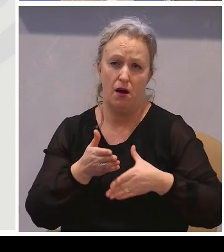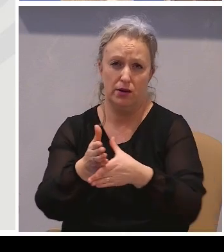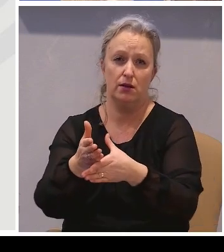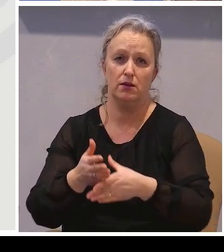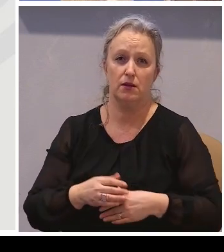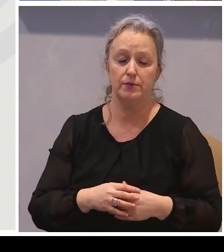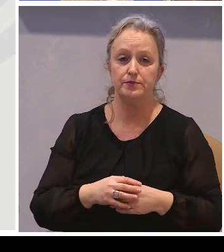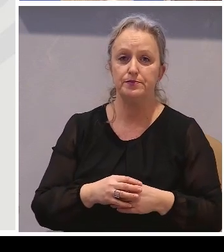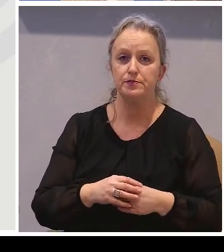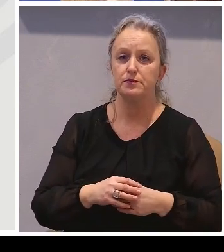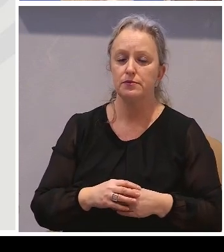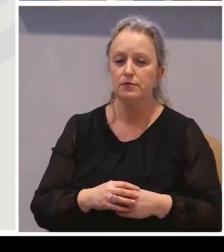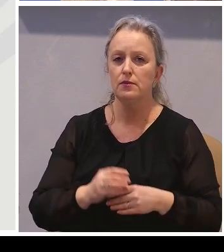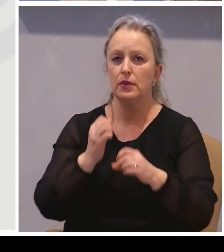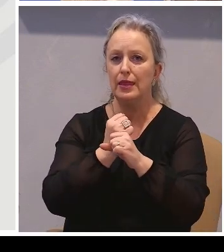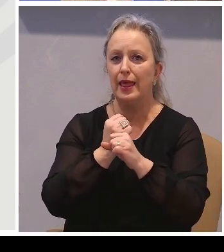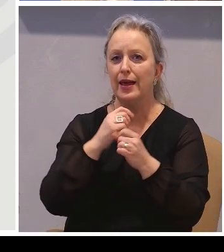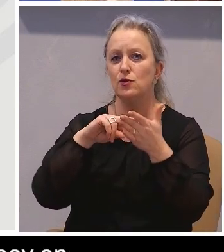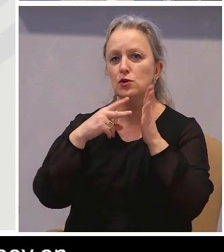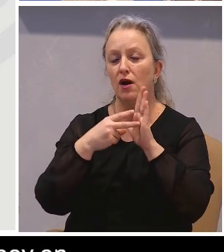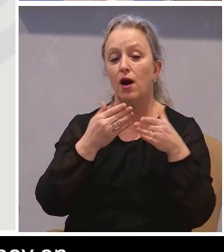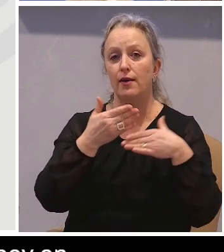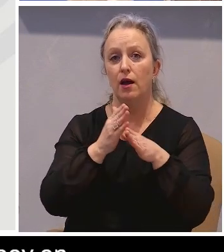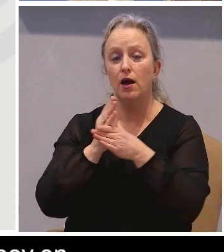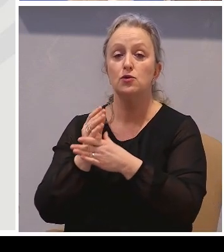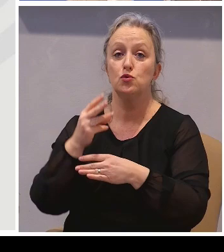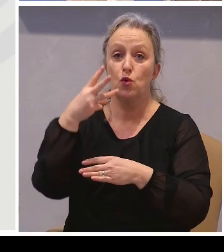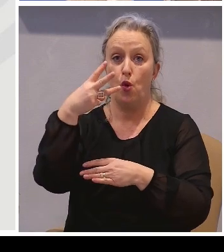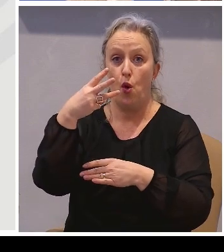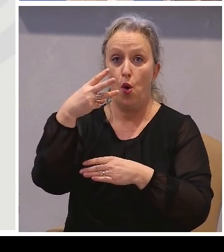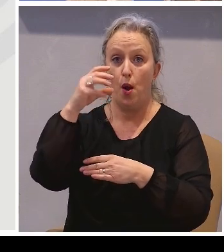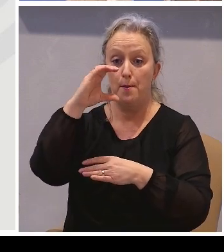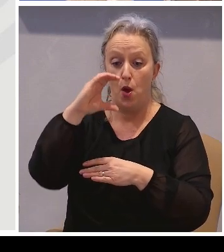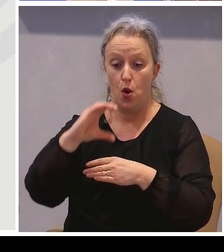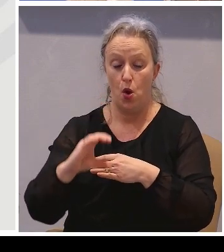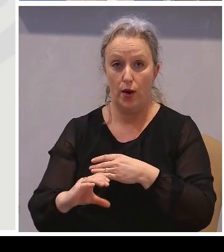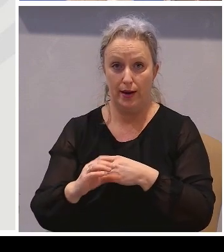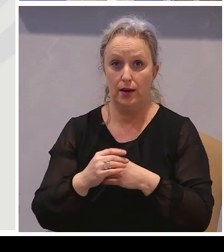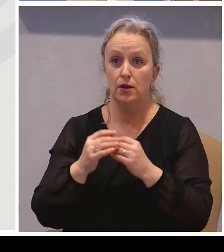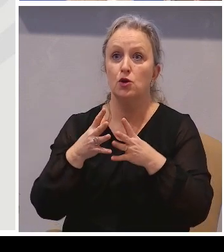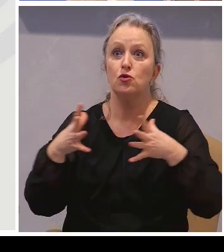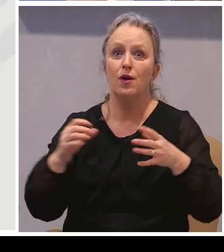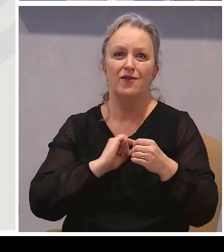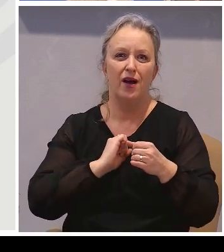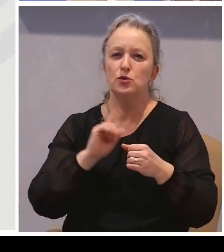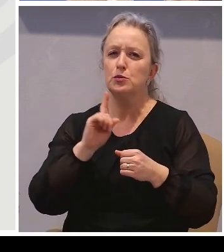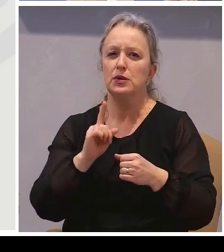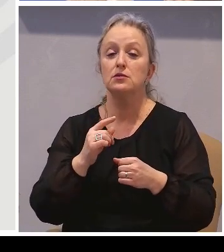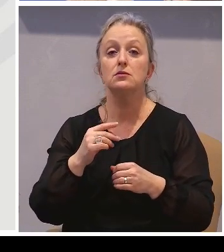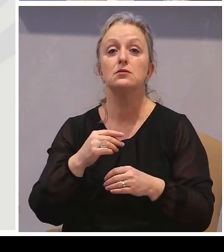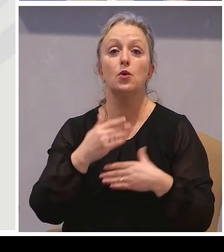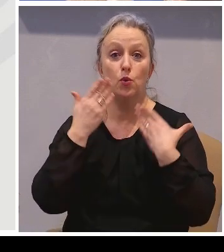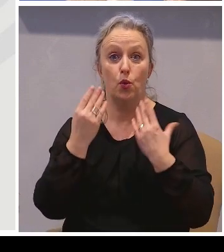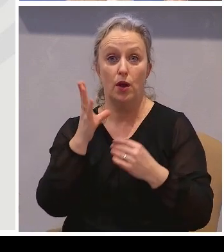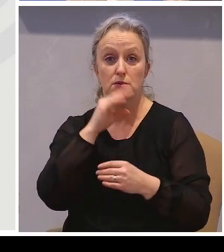to be done to do the most tegevuskava on important thing, kolme which is plokki, to help et people. kõige suurema This action ulatusega plan valdkonnad has 3 kaardistati parts. ära ja kui te siit loete, siis First, need on they tegelikult